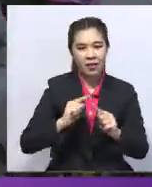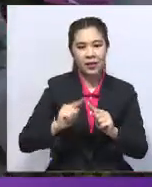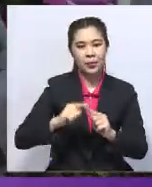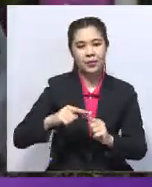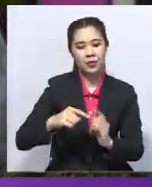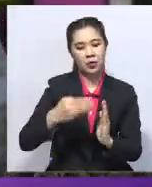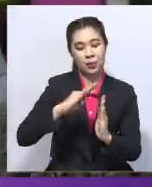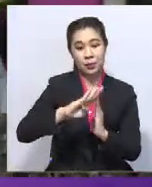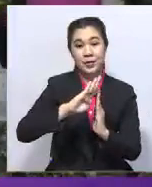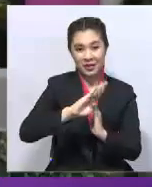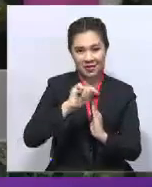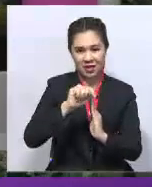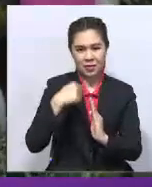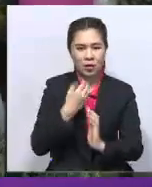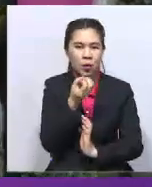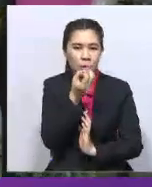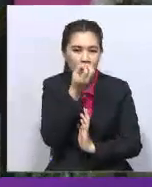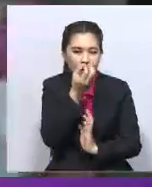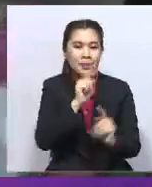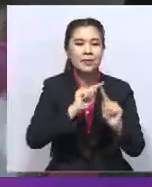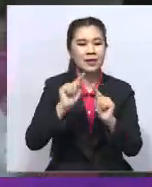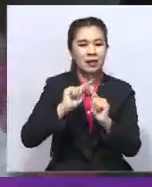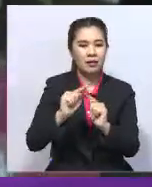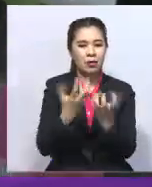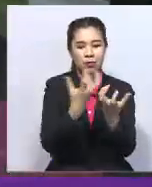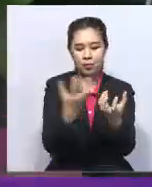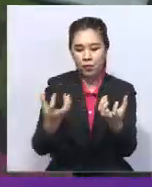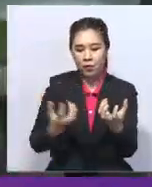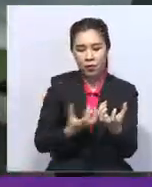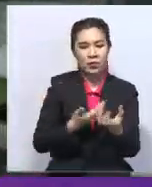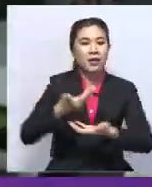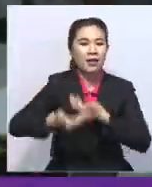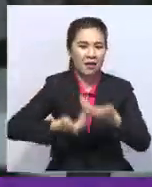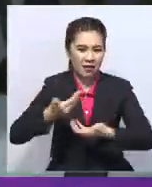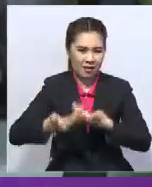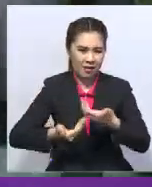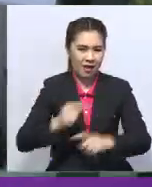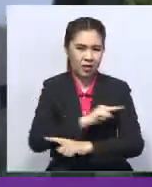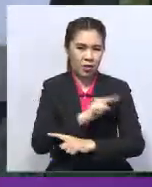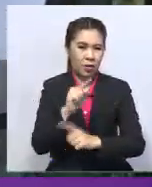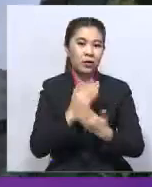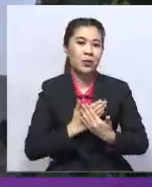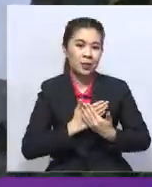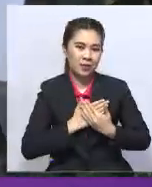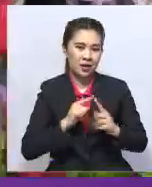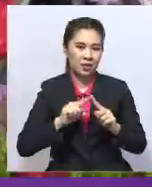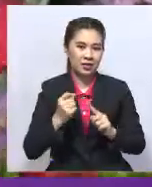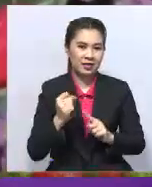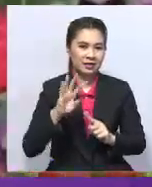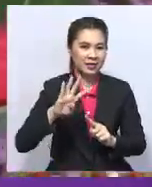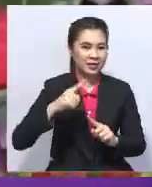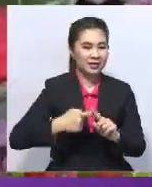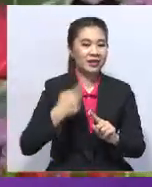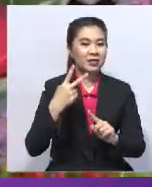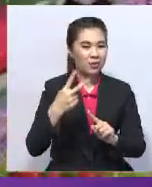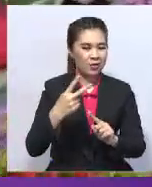าลตำบลบึงกาฬได้นำดอกกุหลาบชนิดต่างออกมาวางขายกันหน้าร้านนะครับต้อนรับวันวาเลนไทน์14กุมภาพันธ์ซึ่